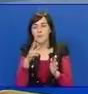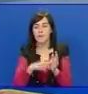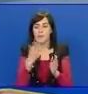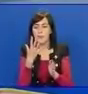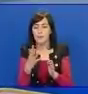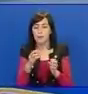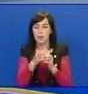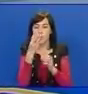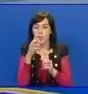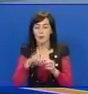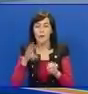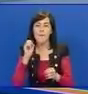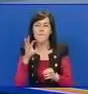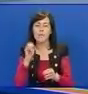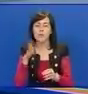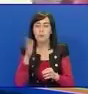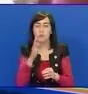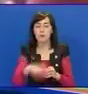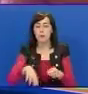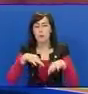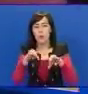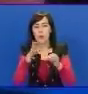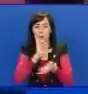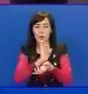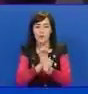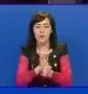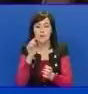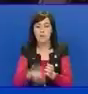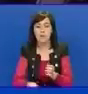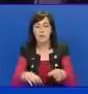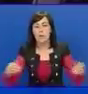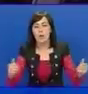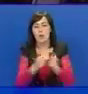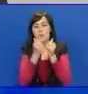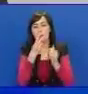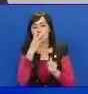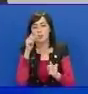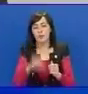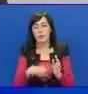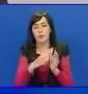8777-885-8513. Ал бағдаршам істемей көлік кептелістері бола қалса және жол апатын көзіңіз шалса